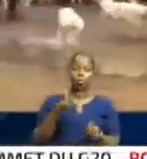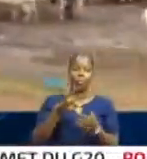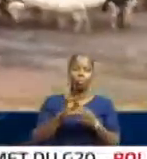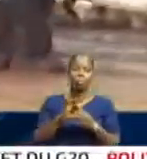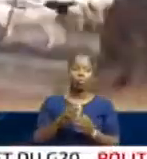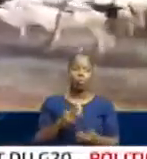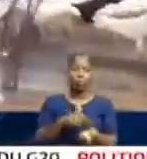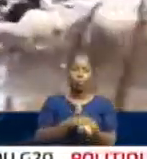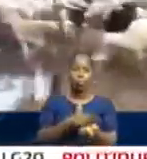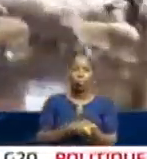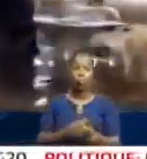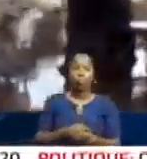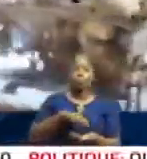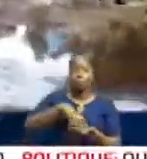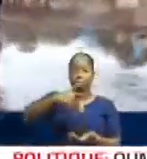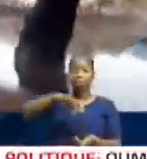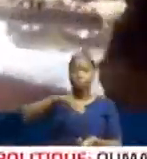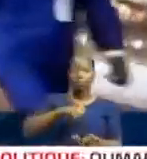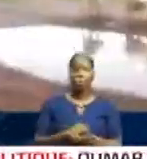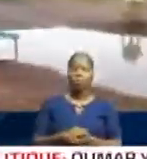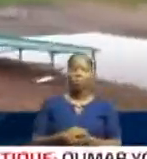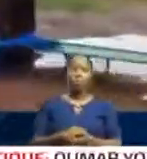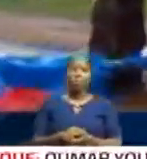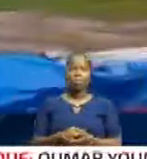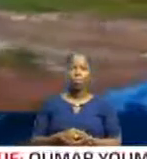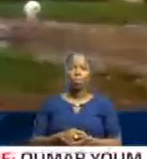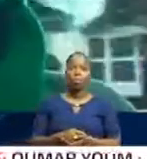pays le hic et la cherté du bélier